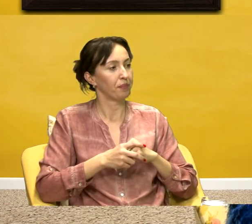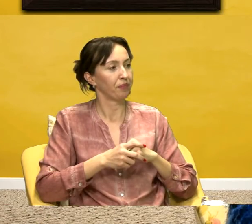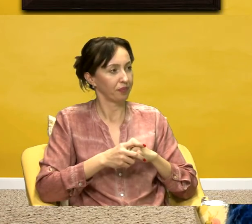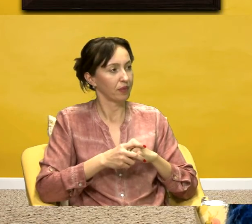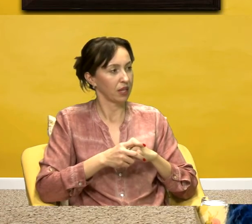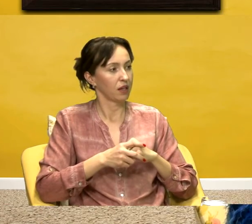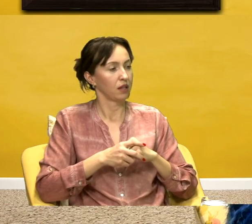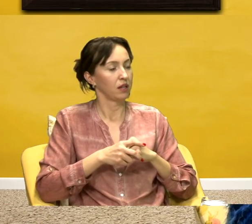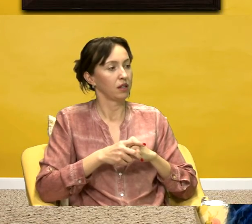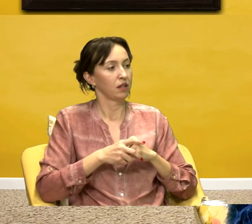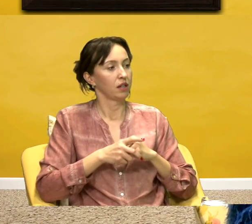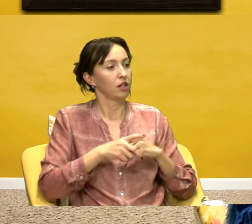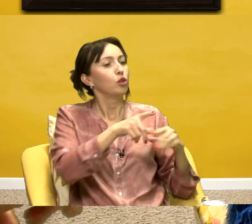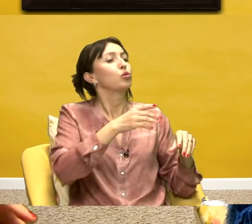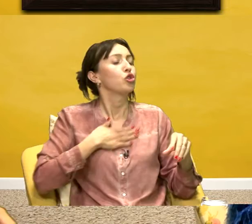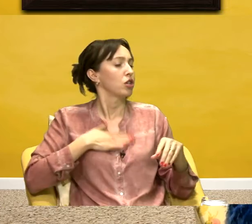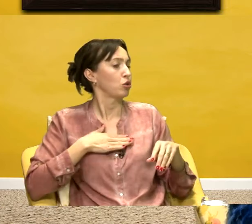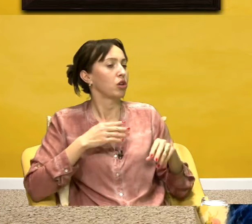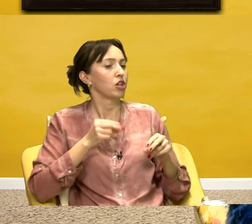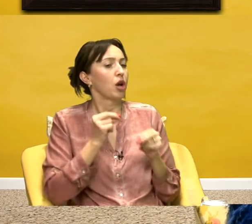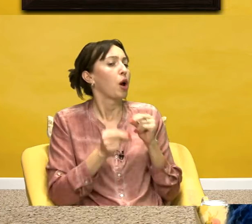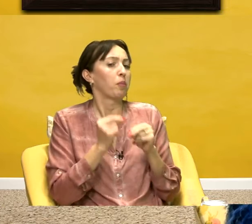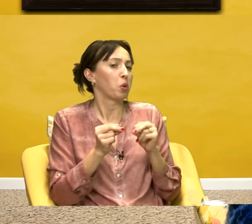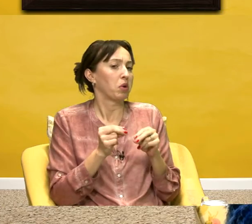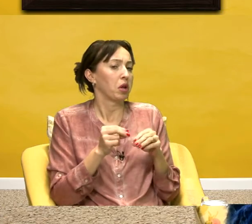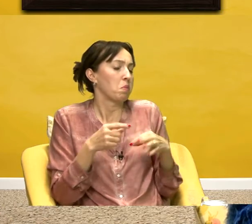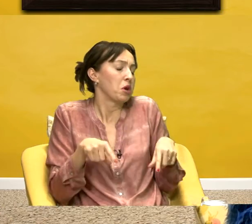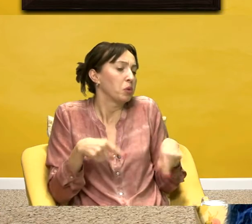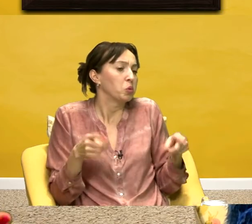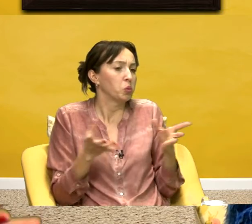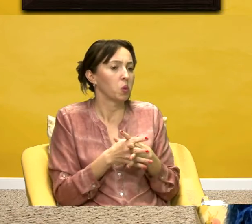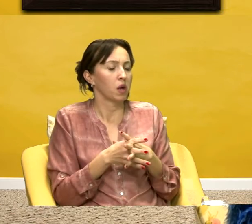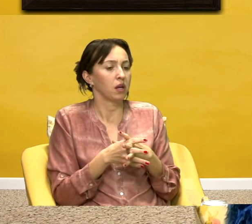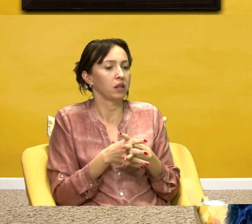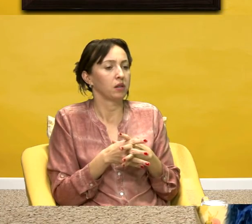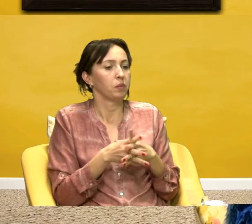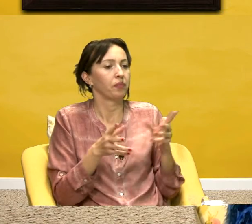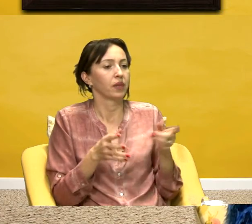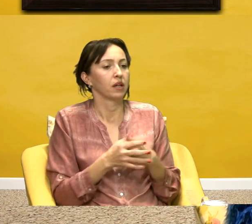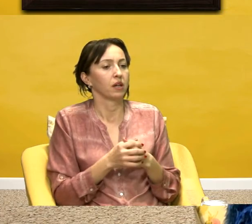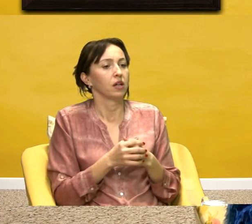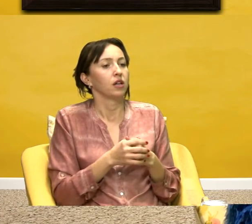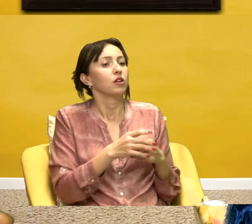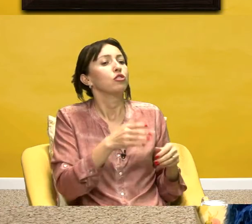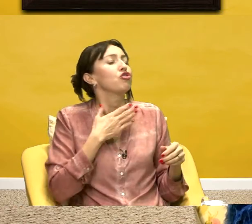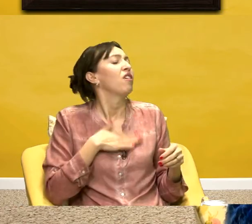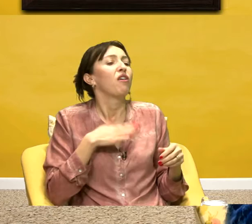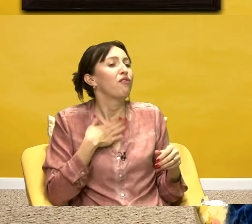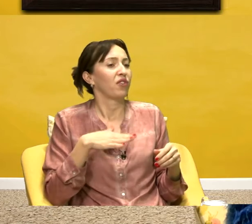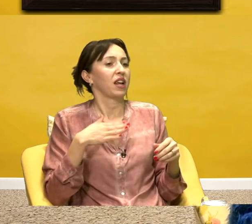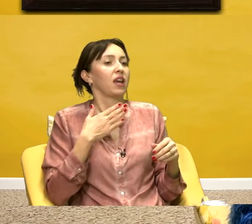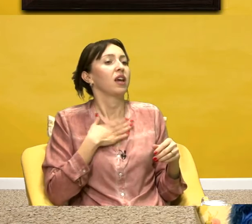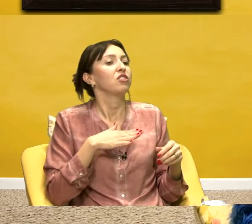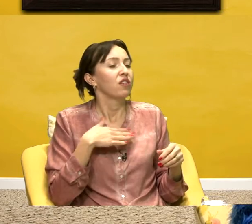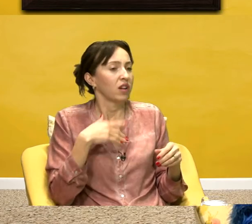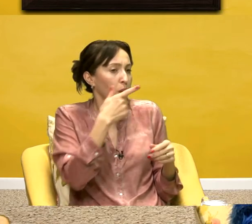se descurcă. Ce dorințe ar avea ea pentru ea și pentru fetița ei, care să-i